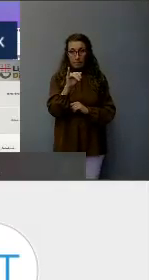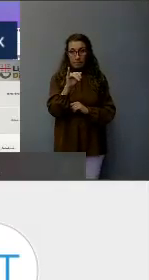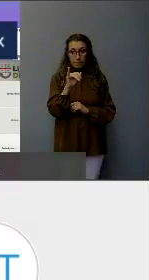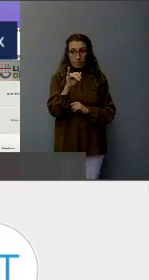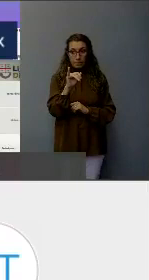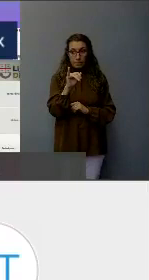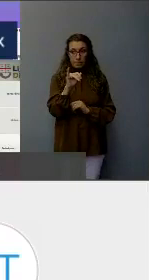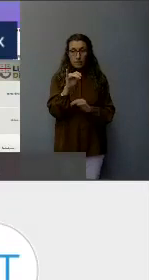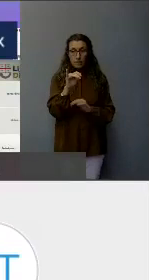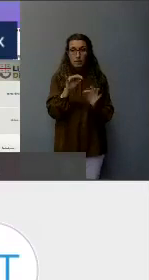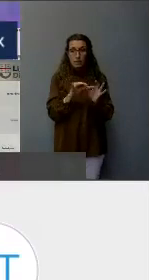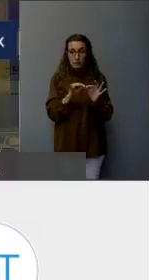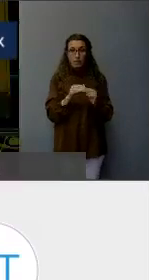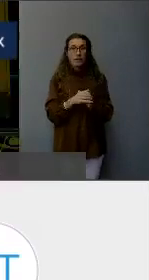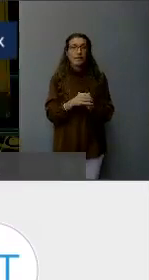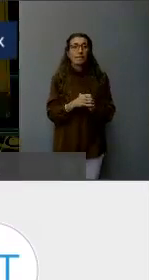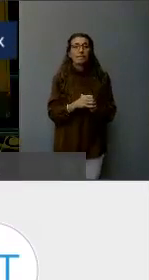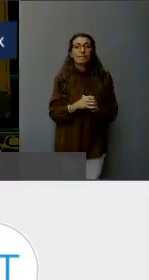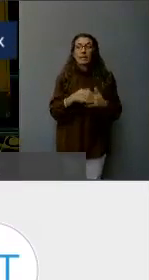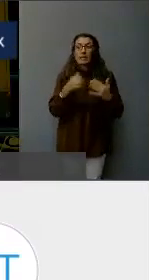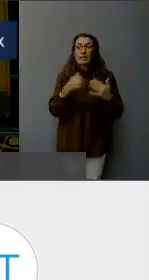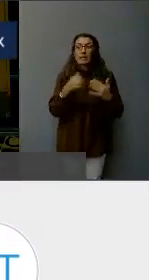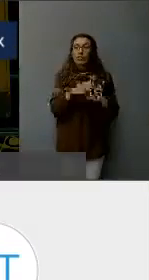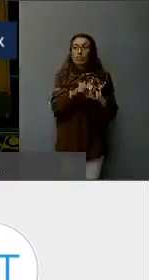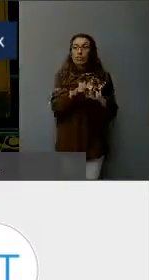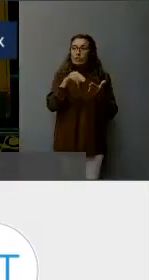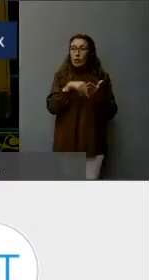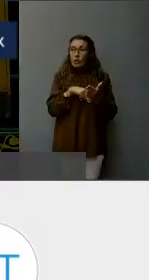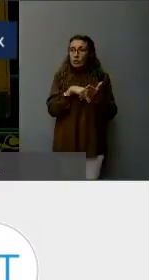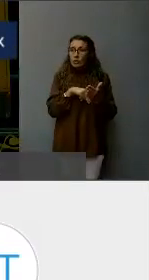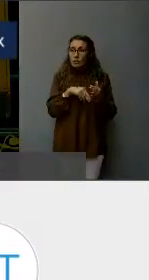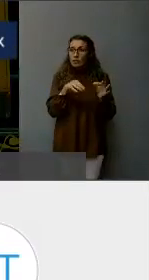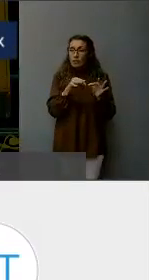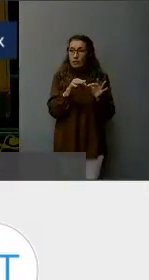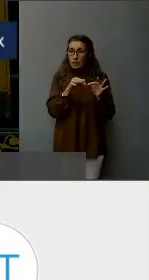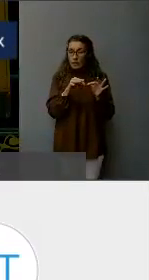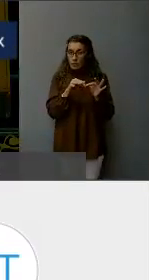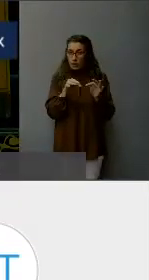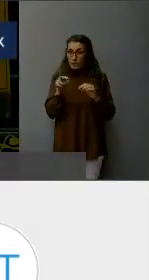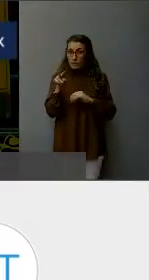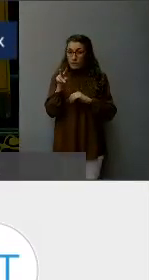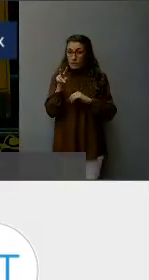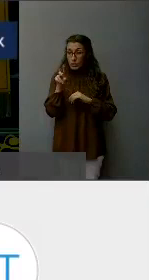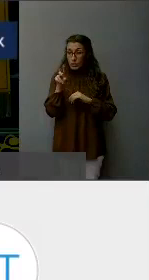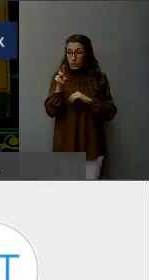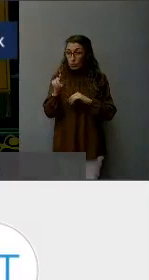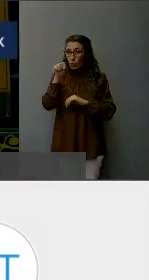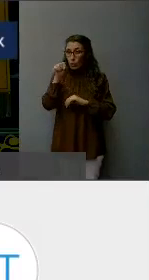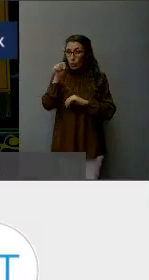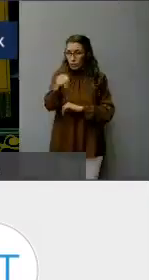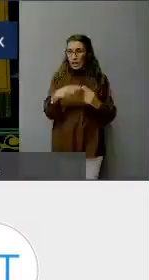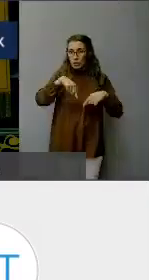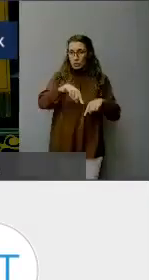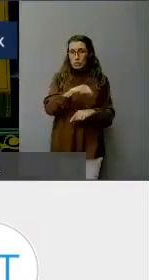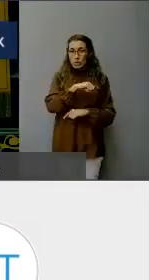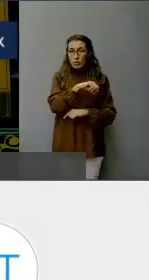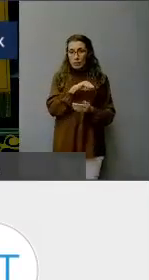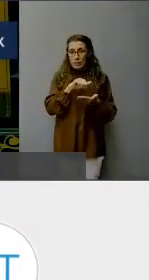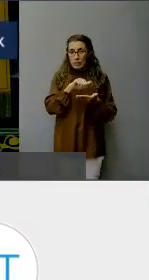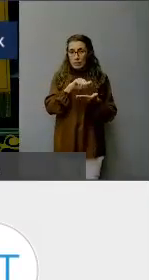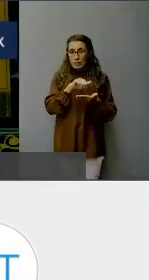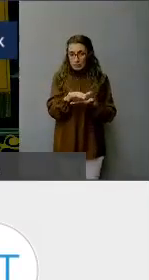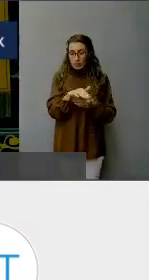potevo le 16 16 voti favorevoli 21 contrari il consiglio comunale